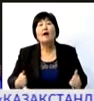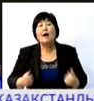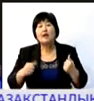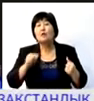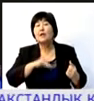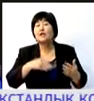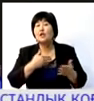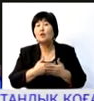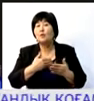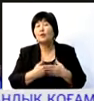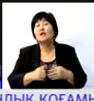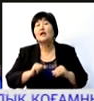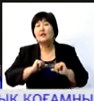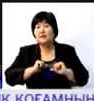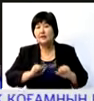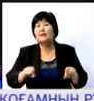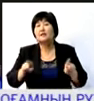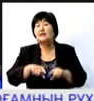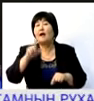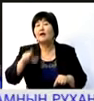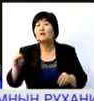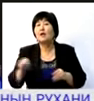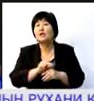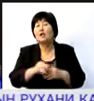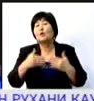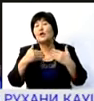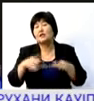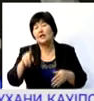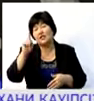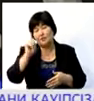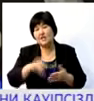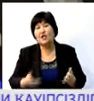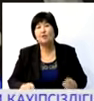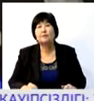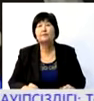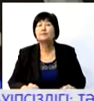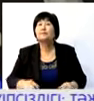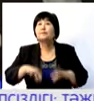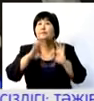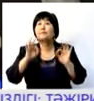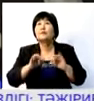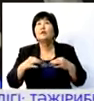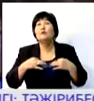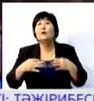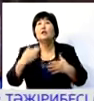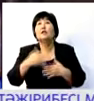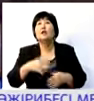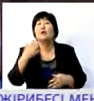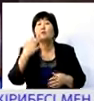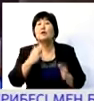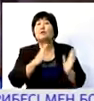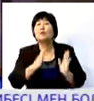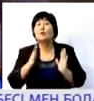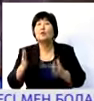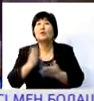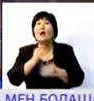еңбек етіп, жеттер төгетін ел жанды азаматтар тәрбиелеп шығарады деп сенемін. Өнерлі өрендердің мерекелік бағдарламасы 5 бөлімнен тұрды